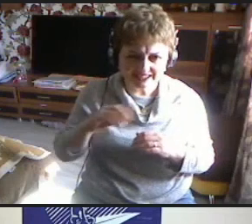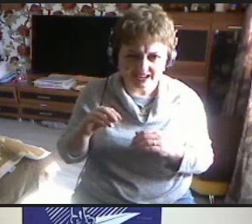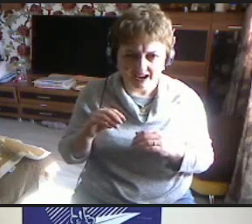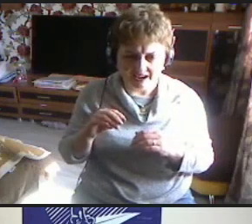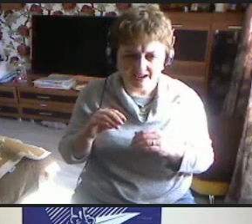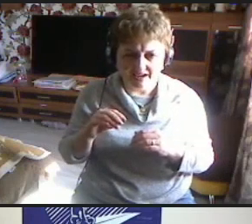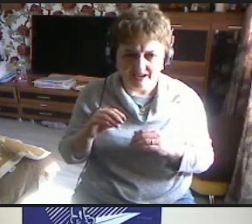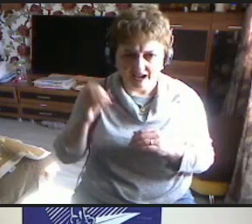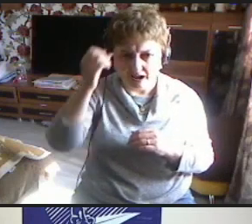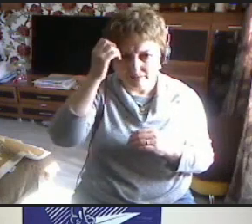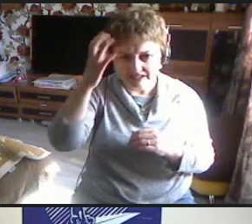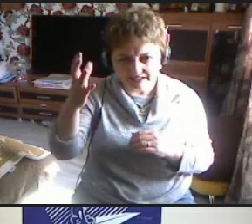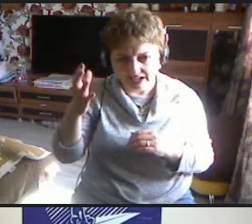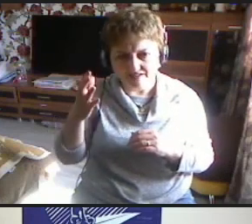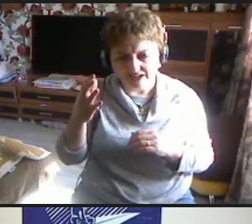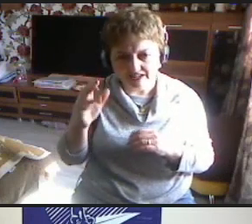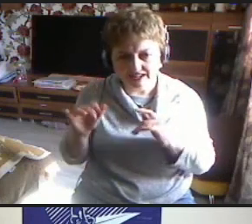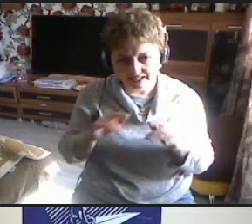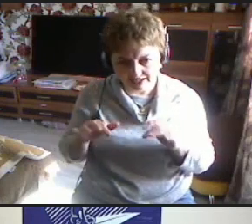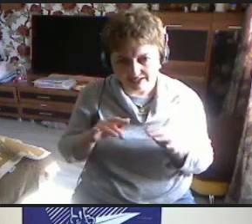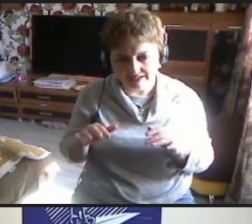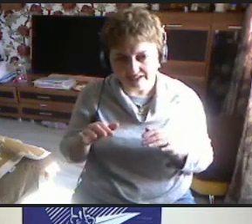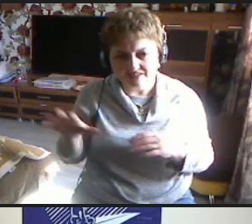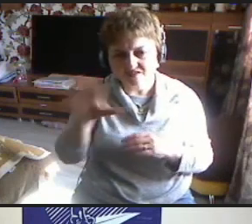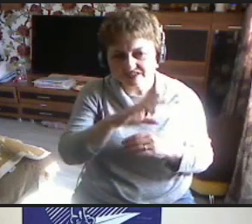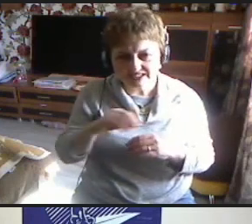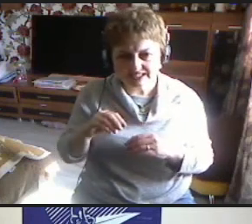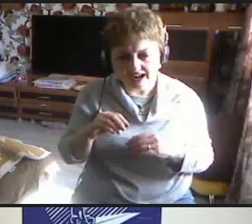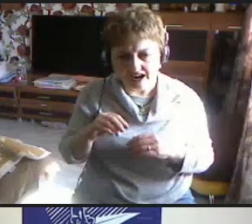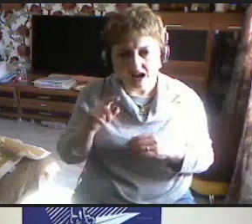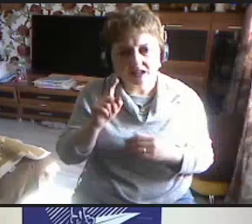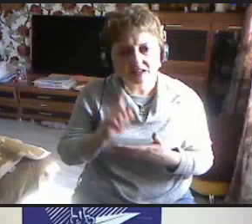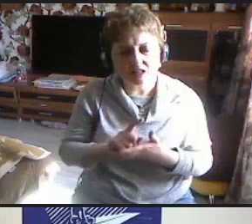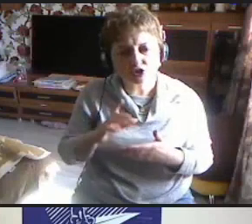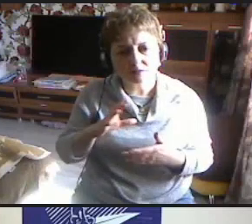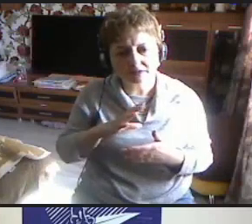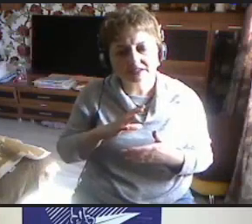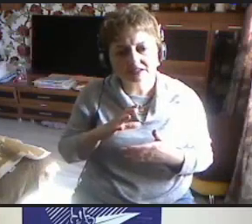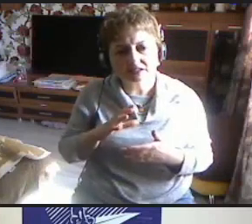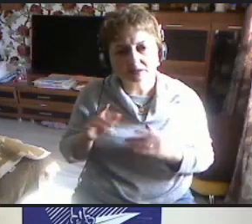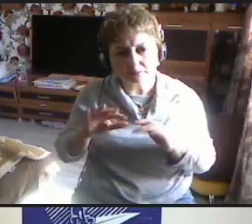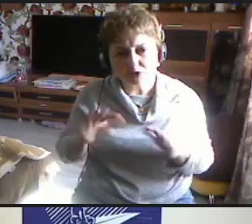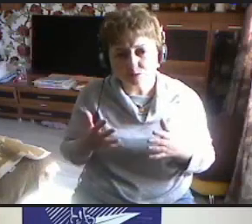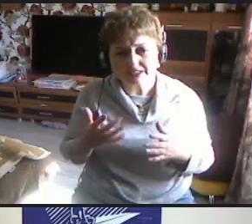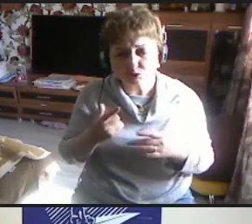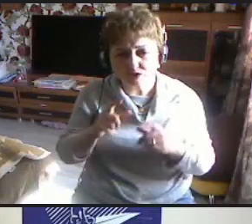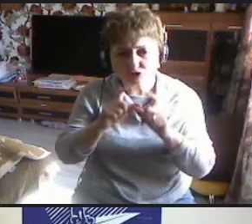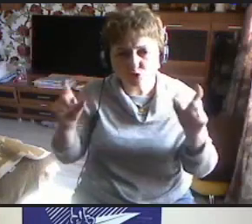образовательная деятельность, да, вся, она должна быть, которая происходит в школе, она должна быть открытой, то